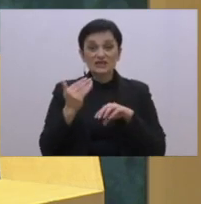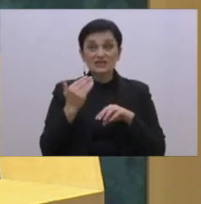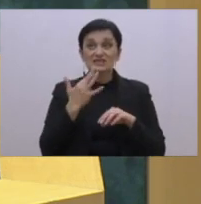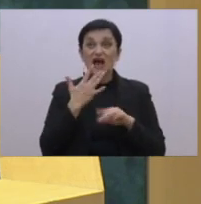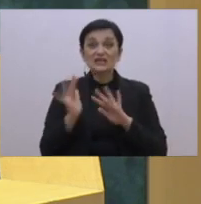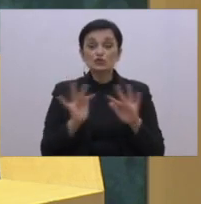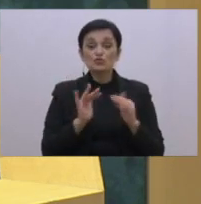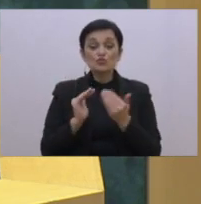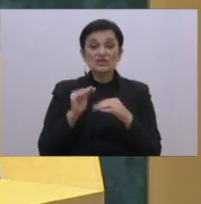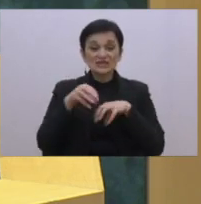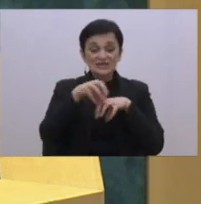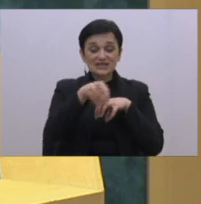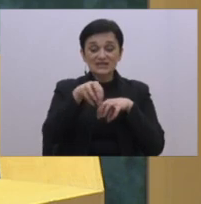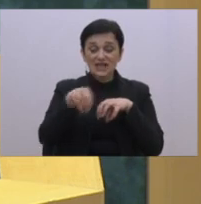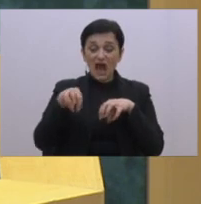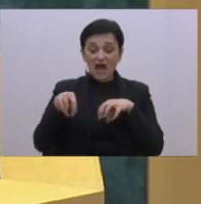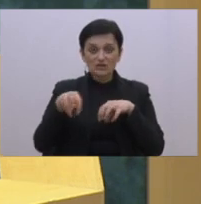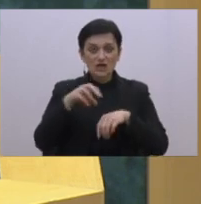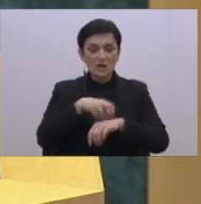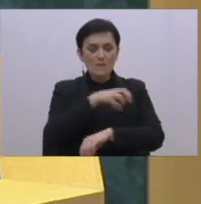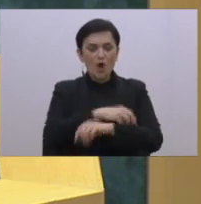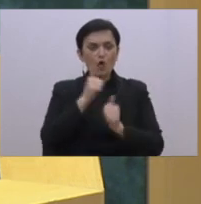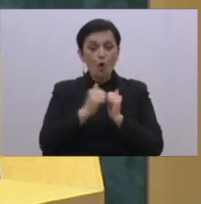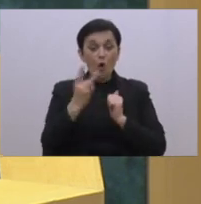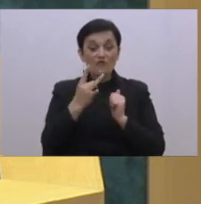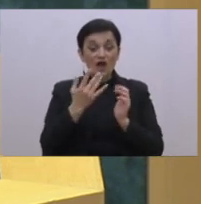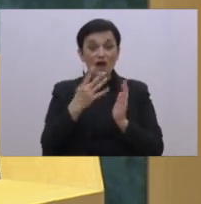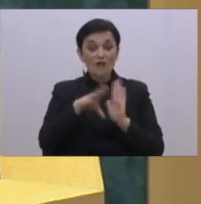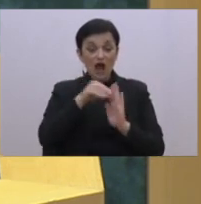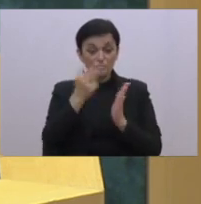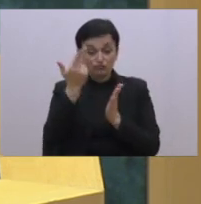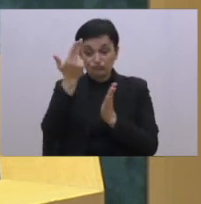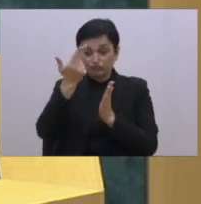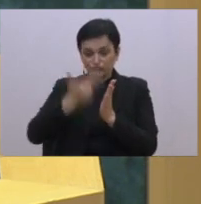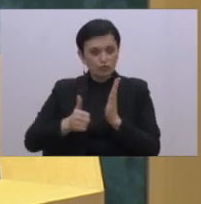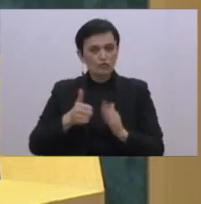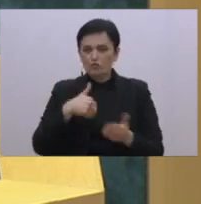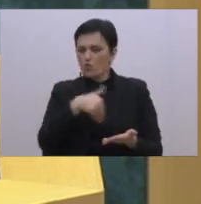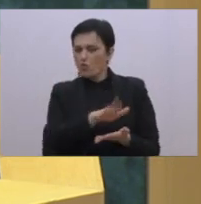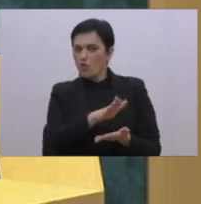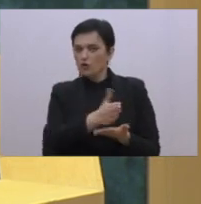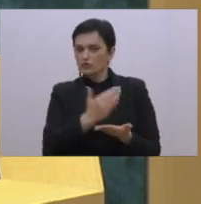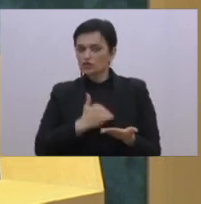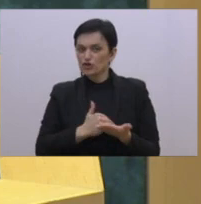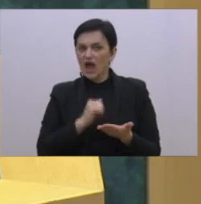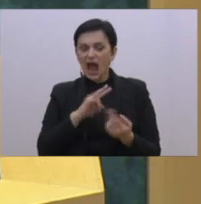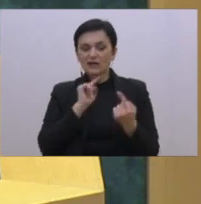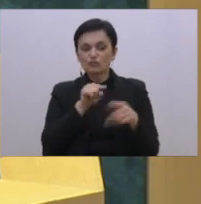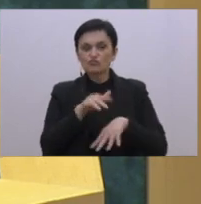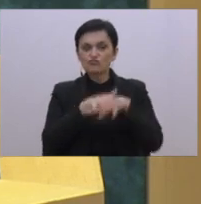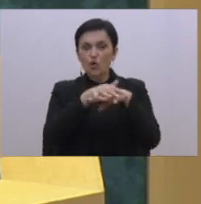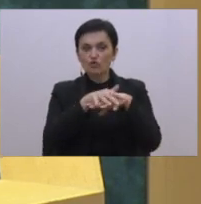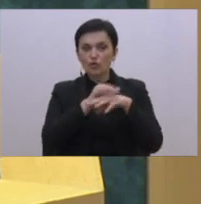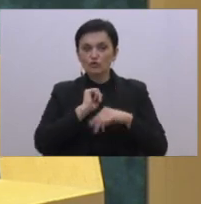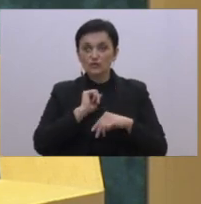ნაციონალური მოძრაობა და მისი სატელიტი პარტიები ყოველ ჯერზე არჩევნების წაგების შემდეგ უარყოფენ არჩევნების შედეგებს ან ბოიკოტს უცხადებენ